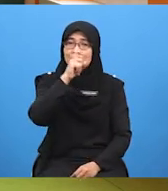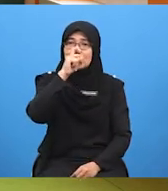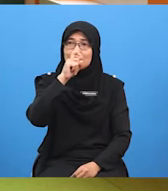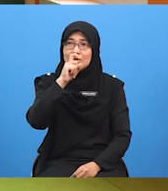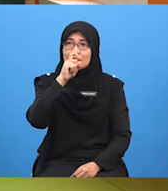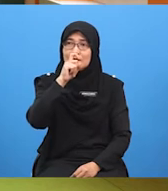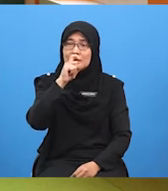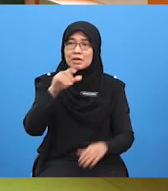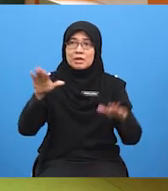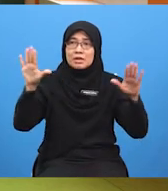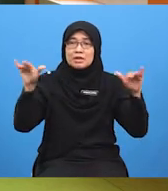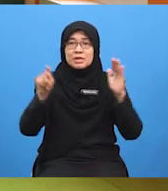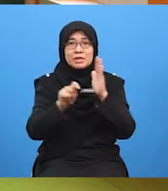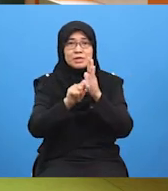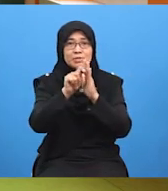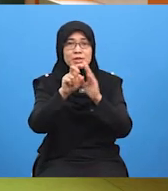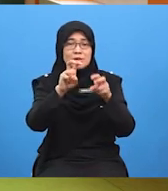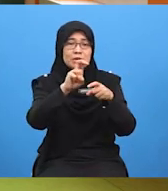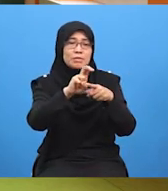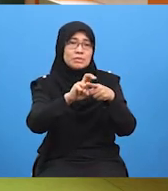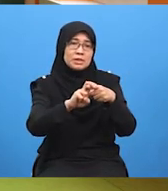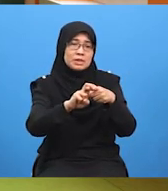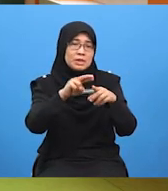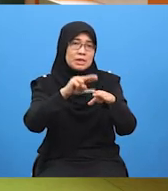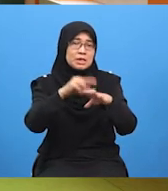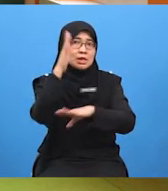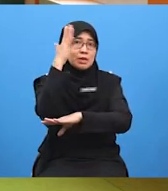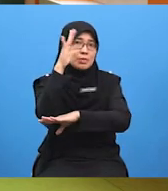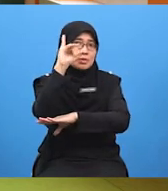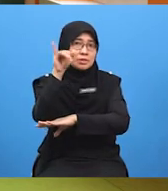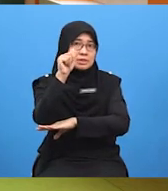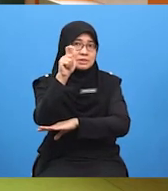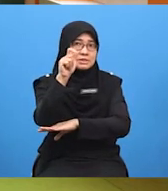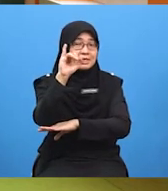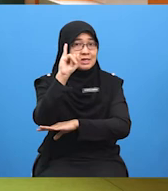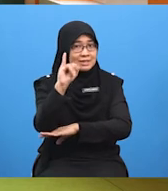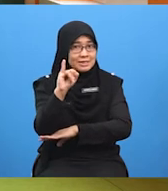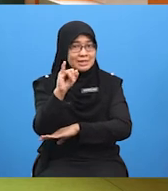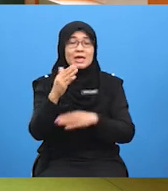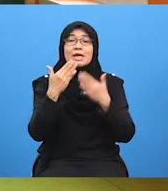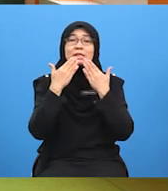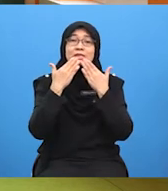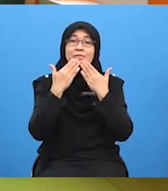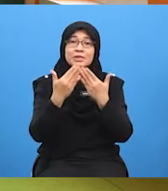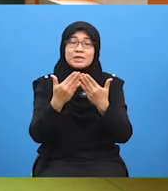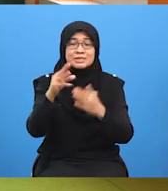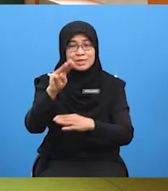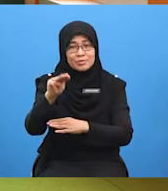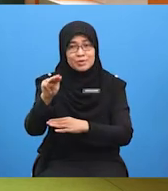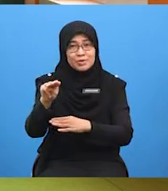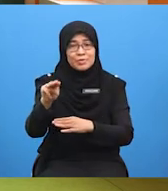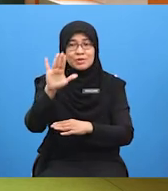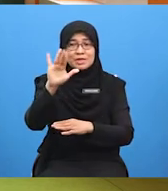terbangnya tinggi, hinggap sebentar di pohon jati. Terima kasih, murid yang